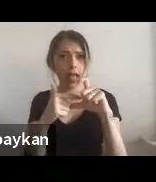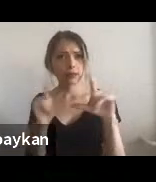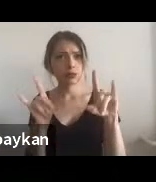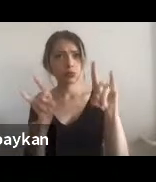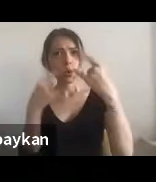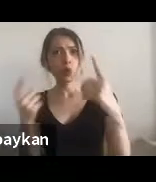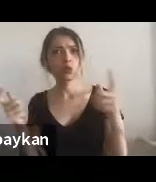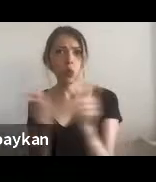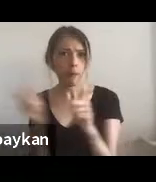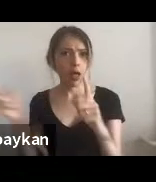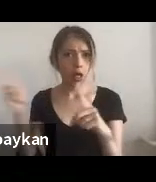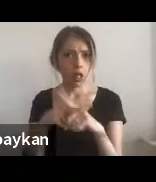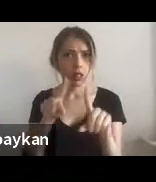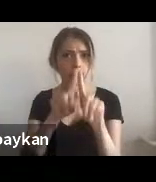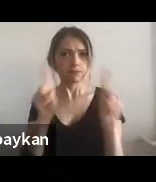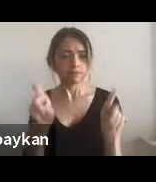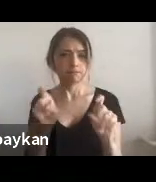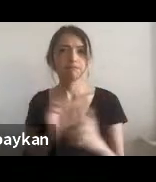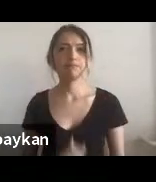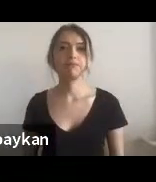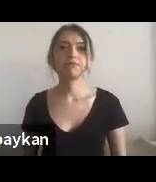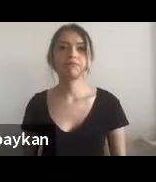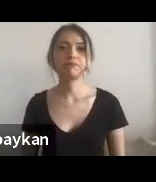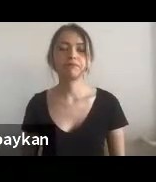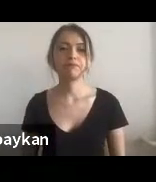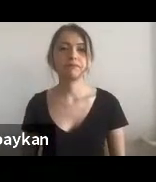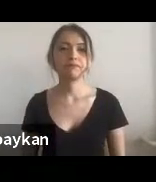ekranınızda görünecek.